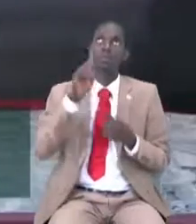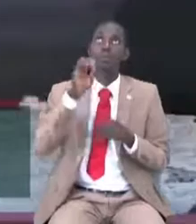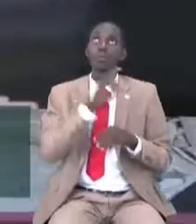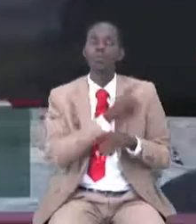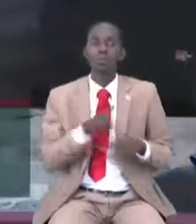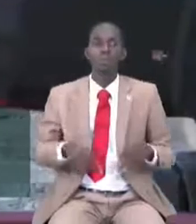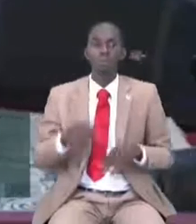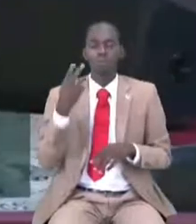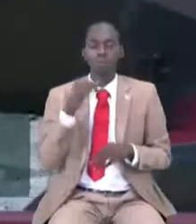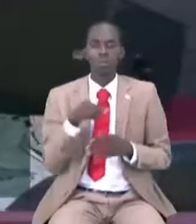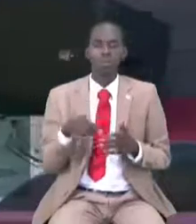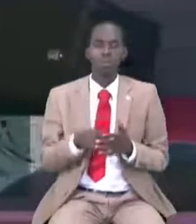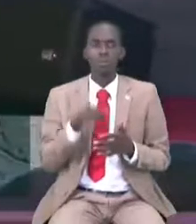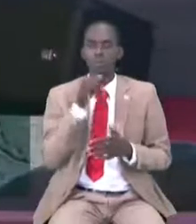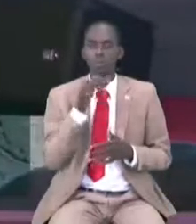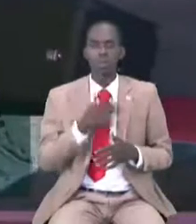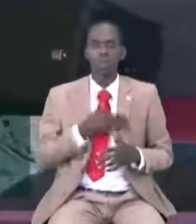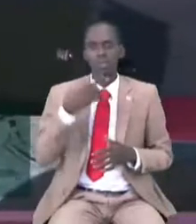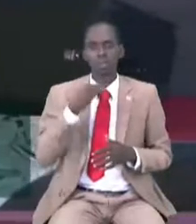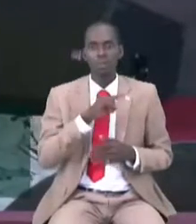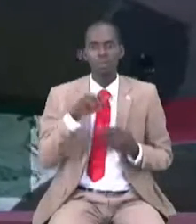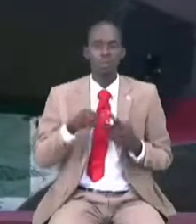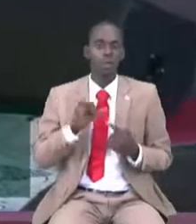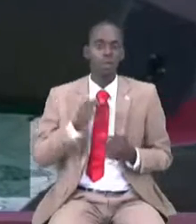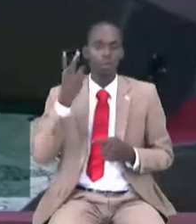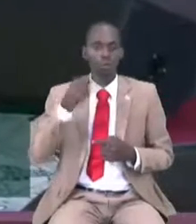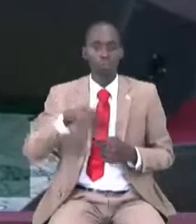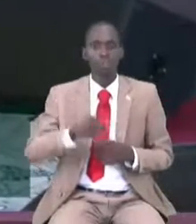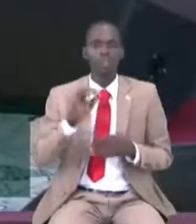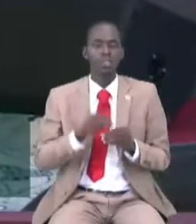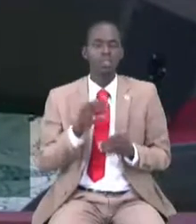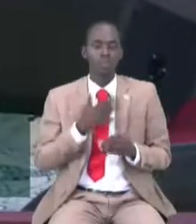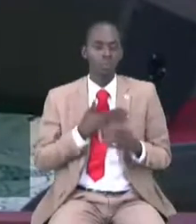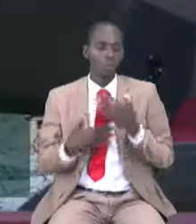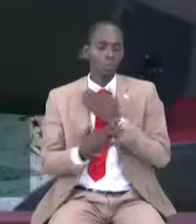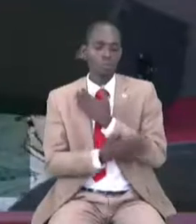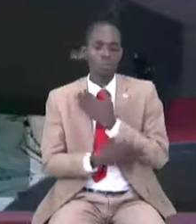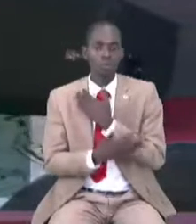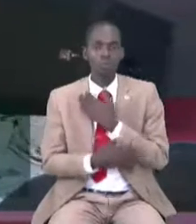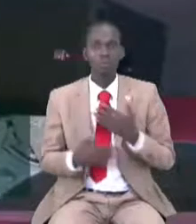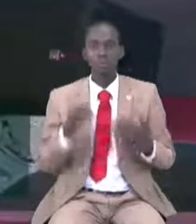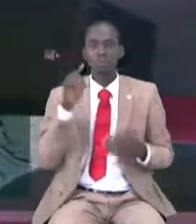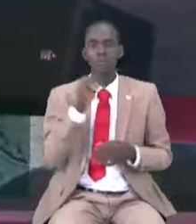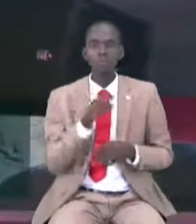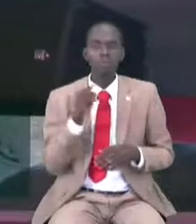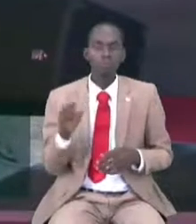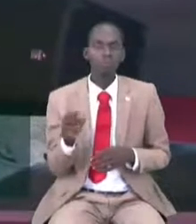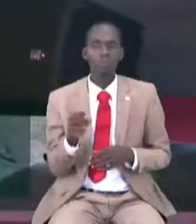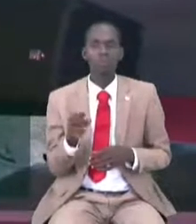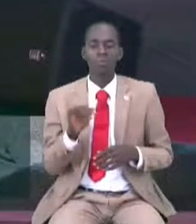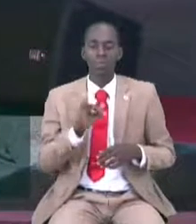mon pays, c'est ce que je voulais prévenir en fuyant à